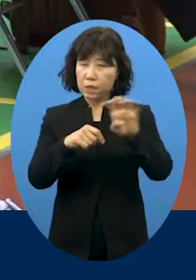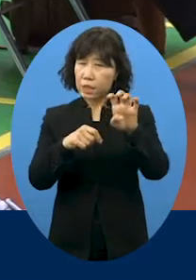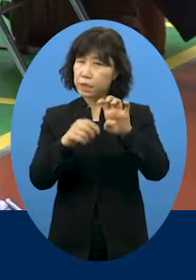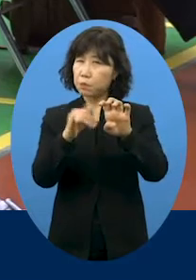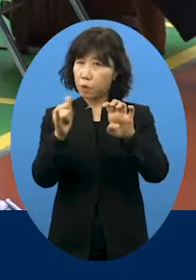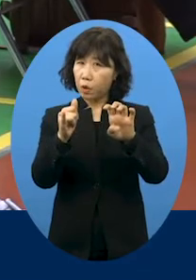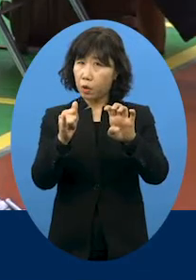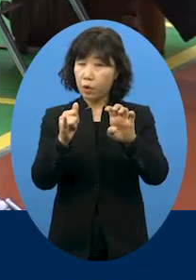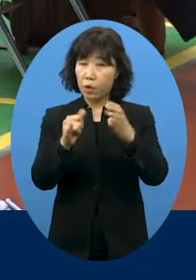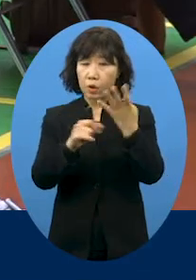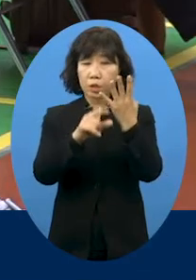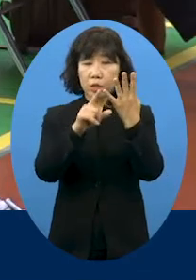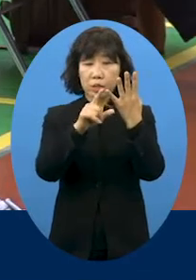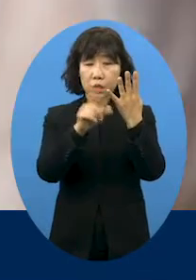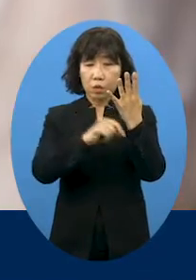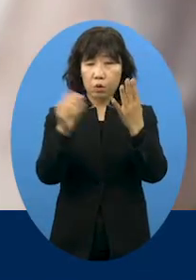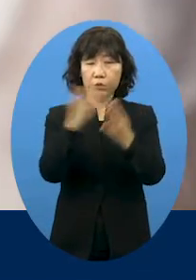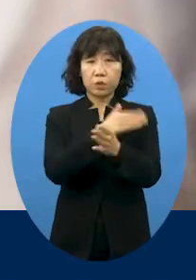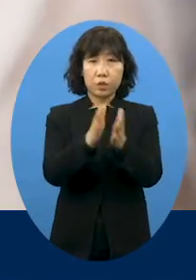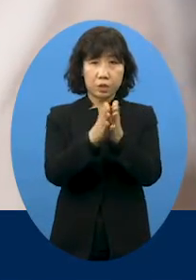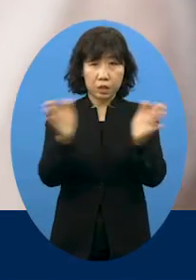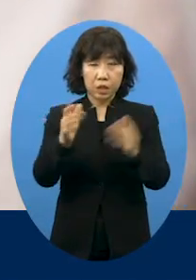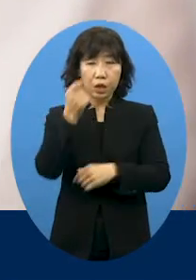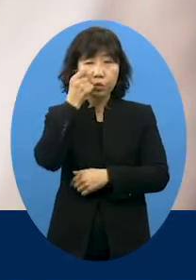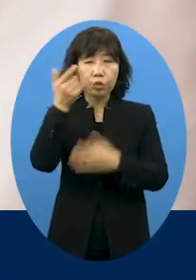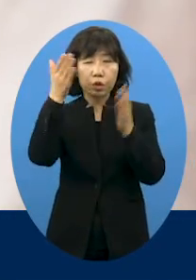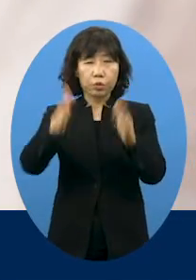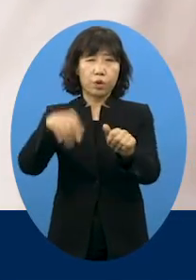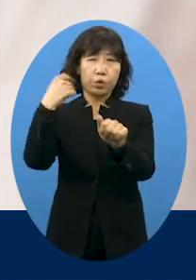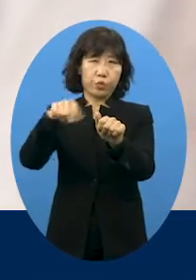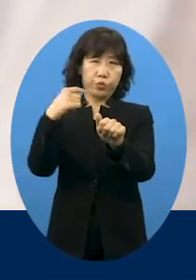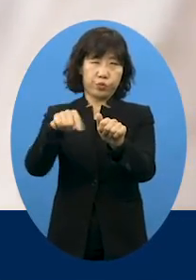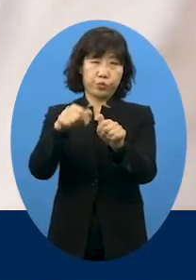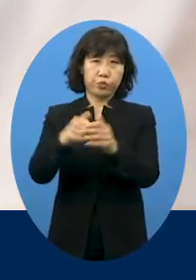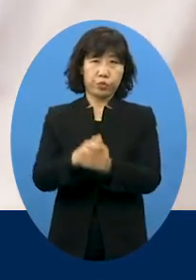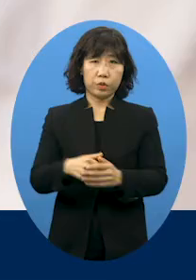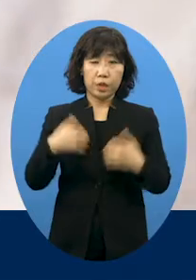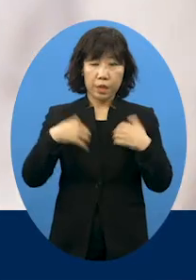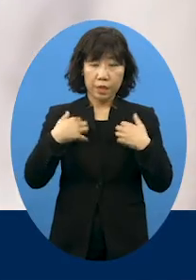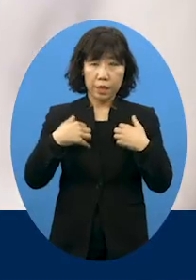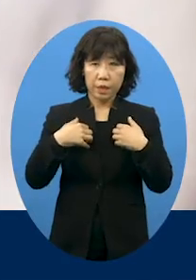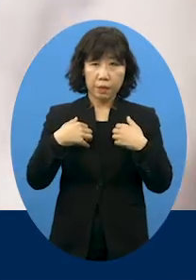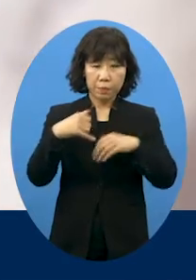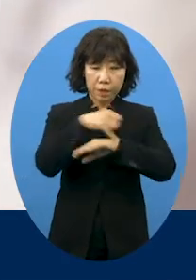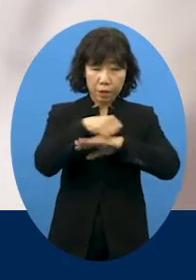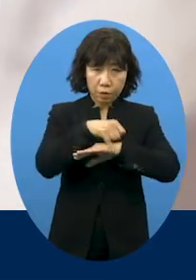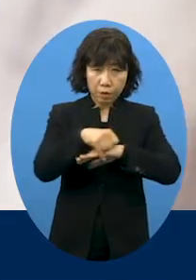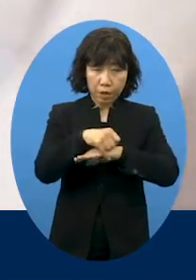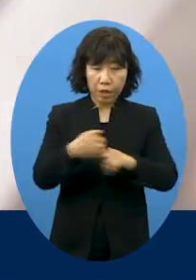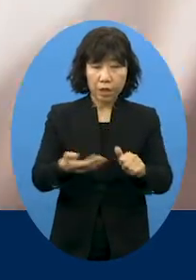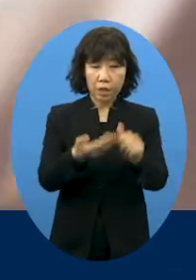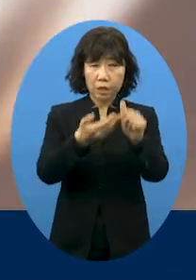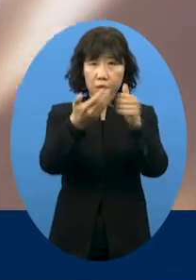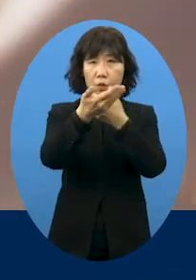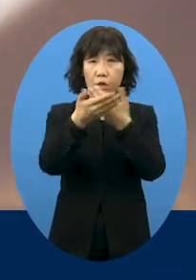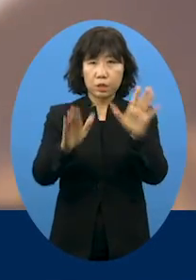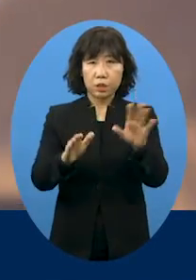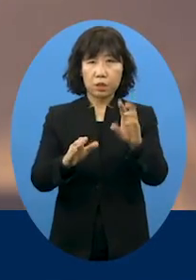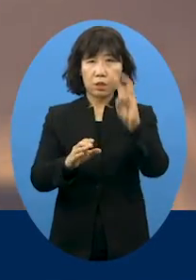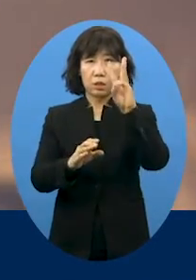교육은 4월부터 약 6개월간 진행됩니다 모집 과장은 게임 시스템 기획 실무자 양성과정